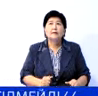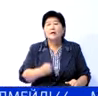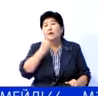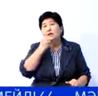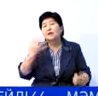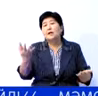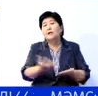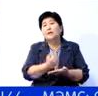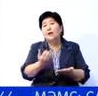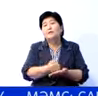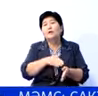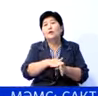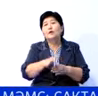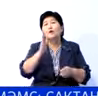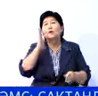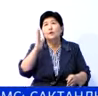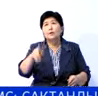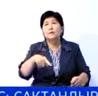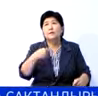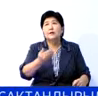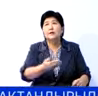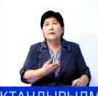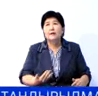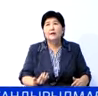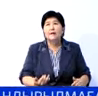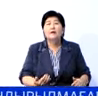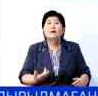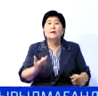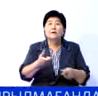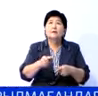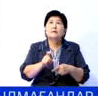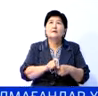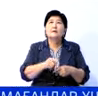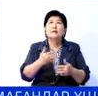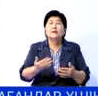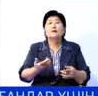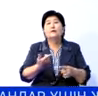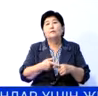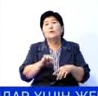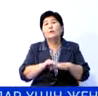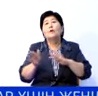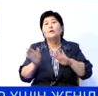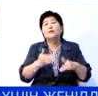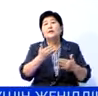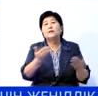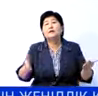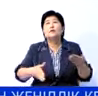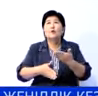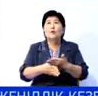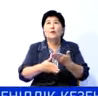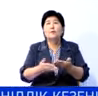табыстарға толы болсын, тілегім келеді. Енді бұдан да өтеміз, сондықтан сіздердің